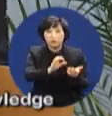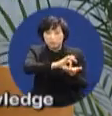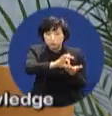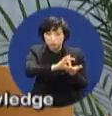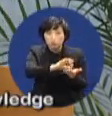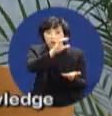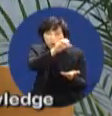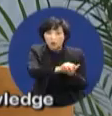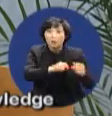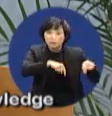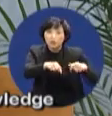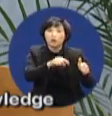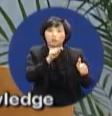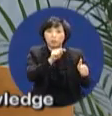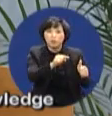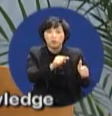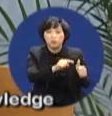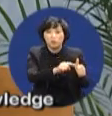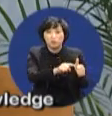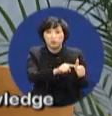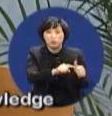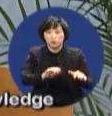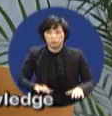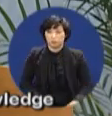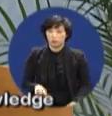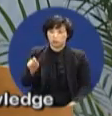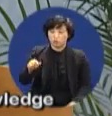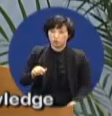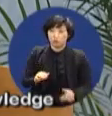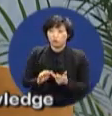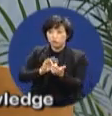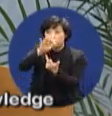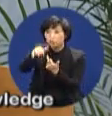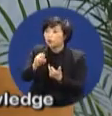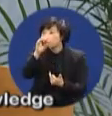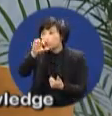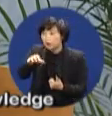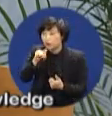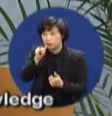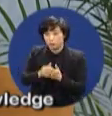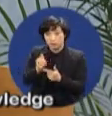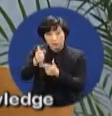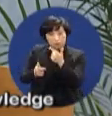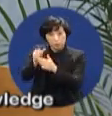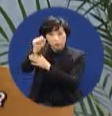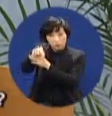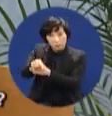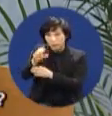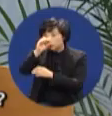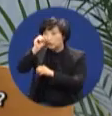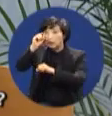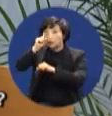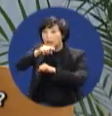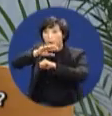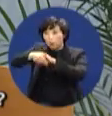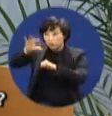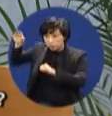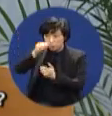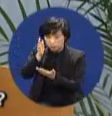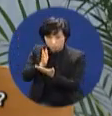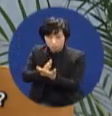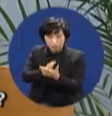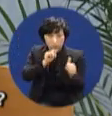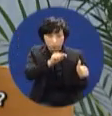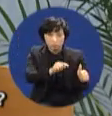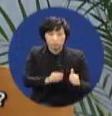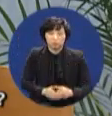정복하고 다스려라 하셨는데 저 동산 중앙에 있는 실과 선악과는 먹지만